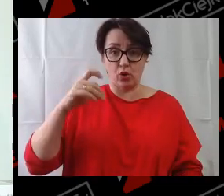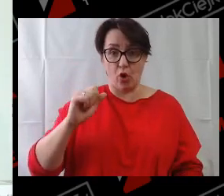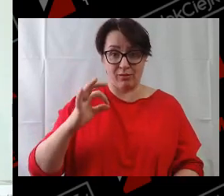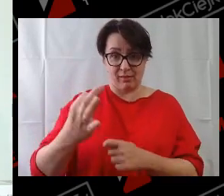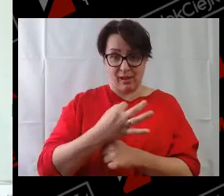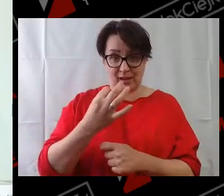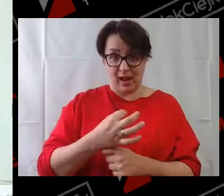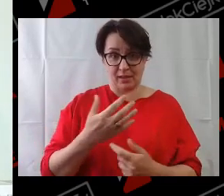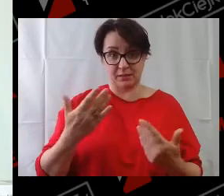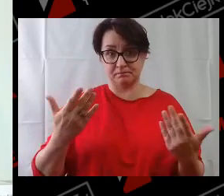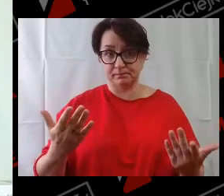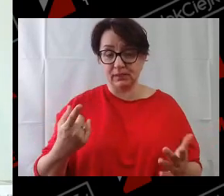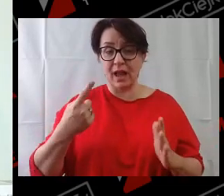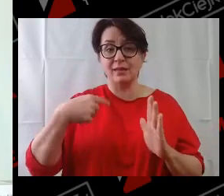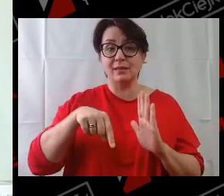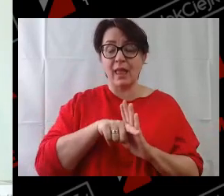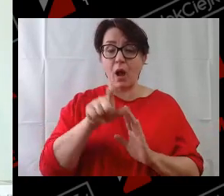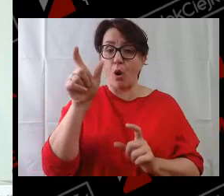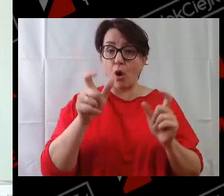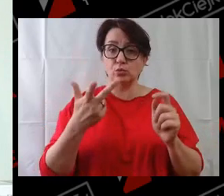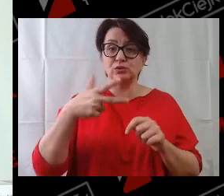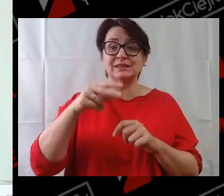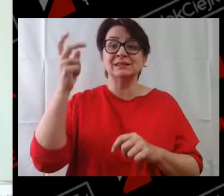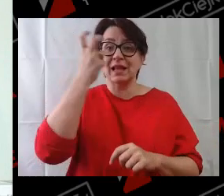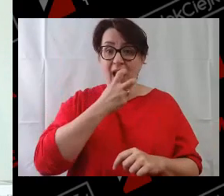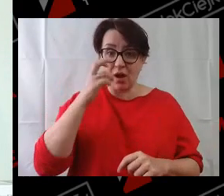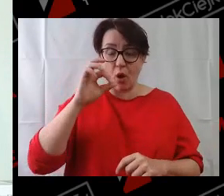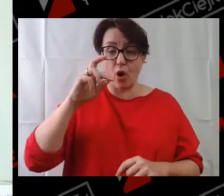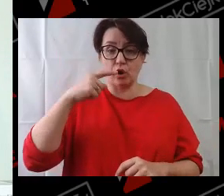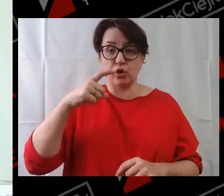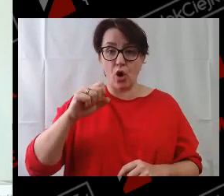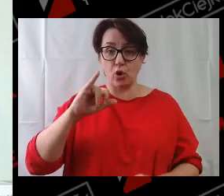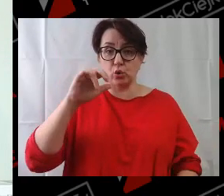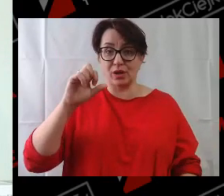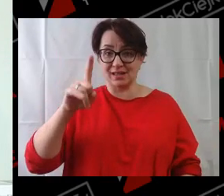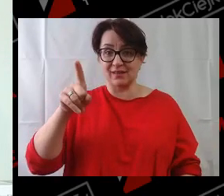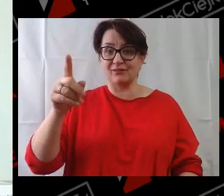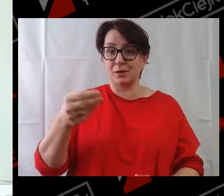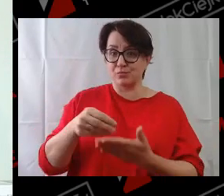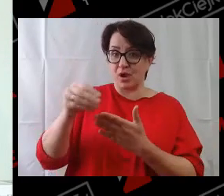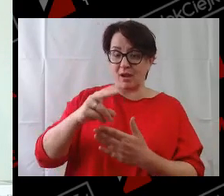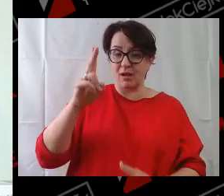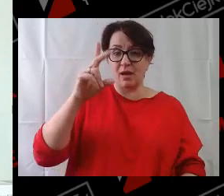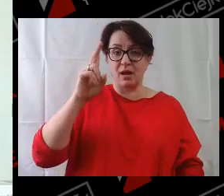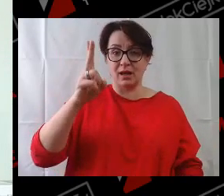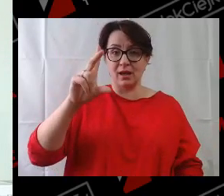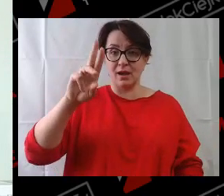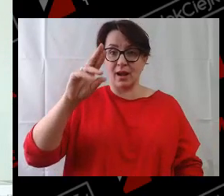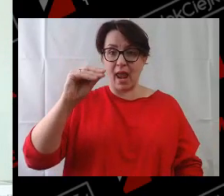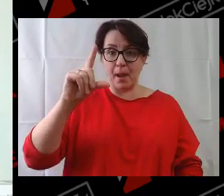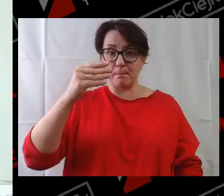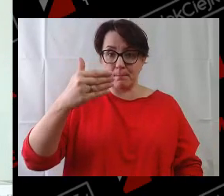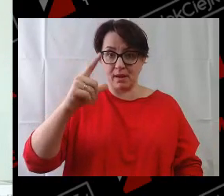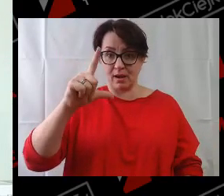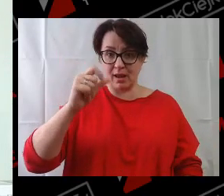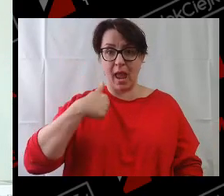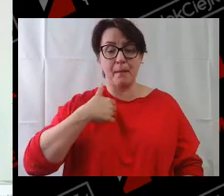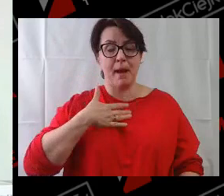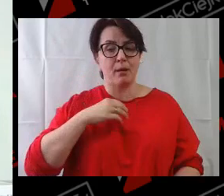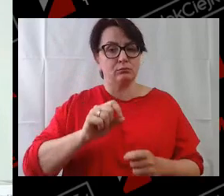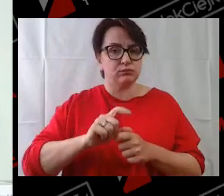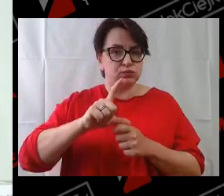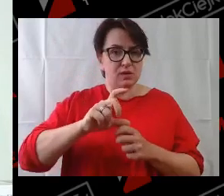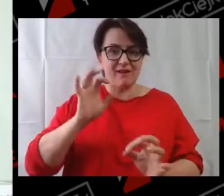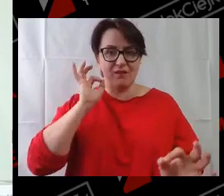Więc dla tych którzy są jednak zainteresowani od Julii z kremlem przygotowałam taki plik informacji ze wszystkimi dopływami który